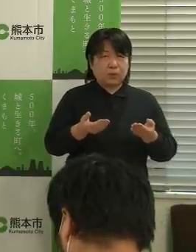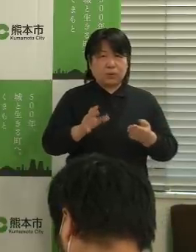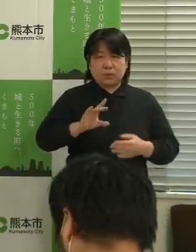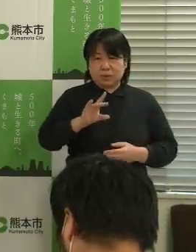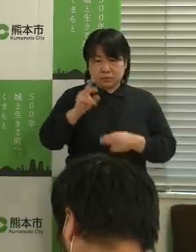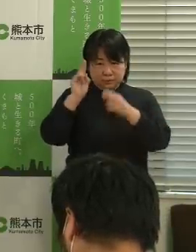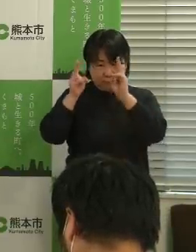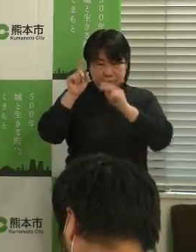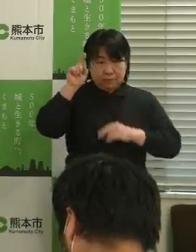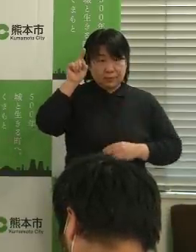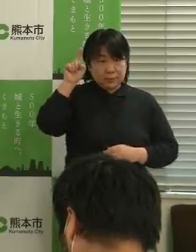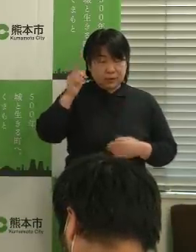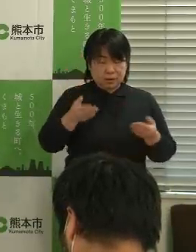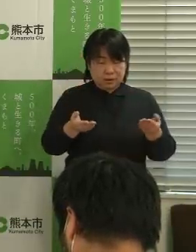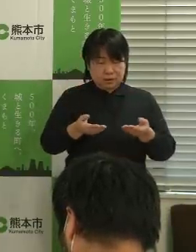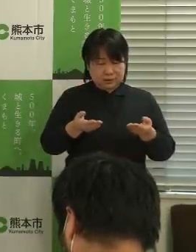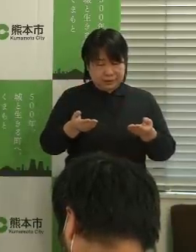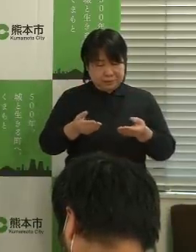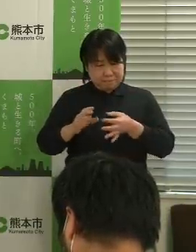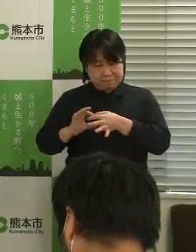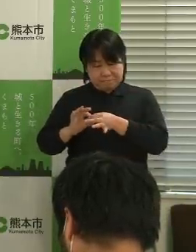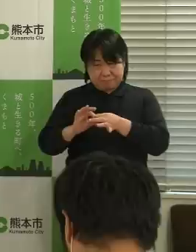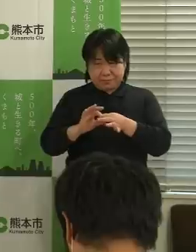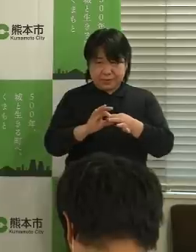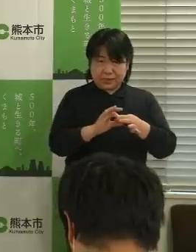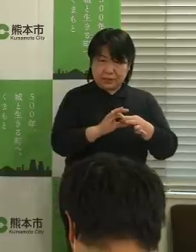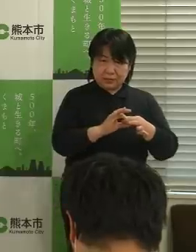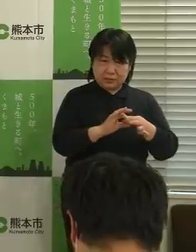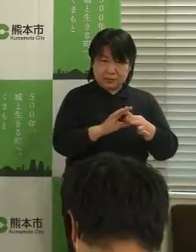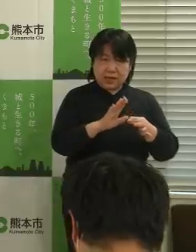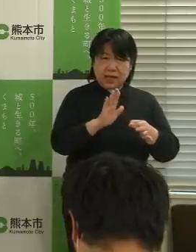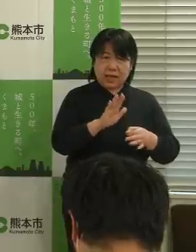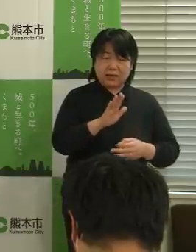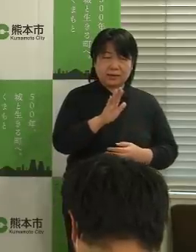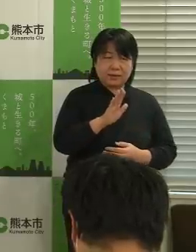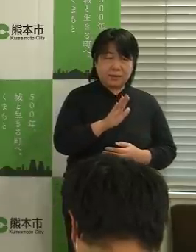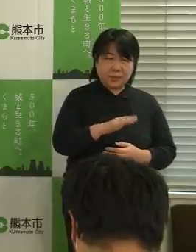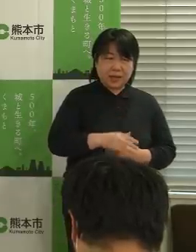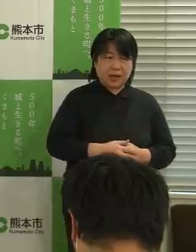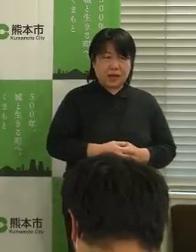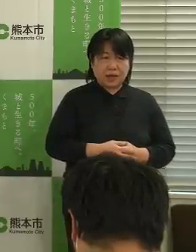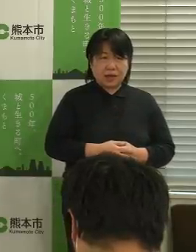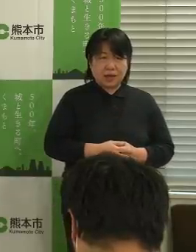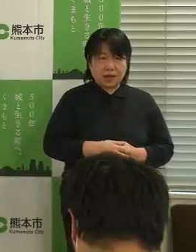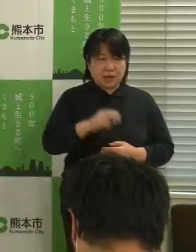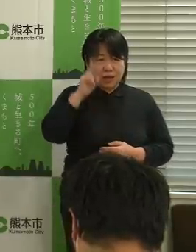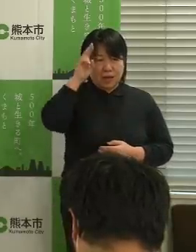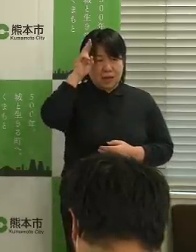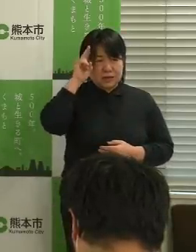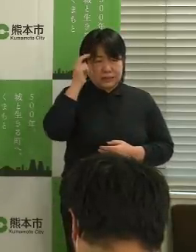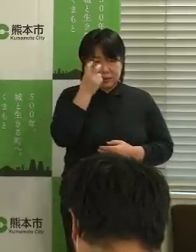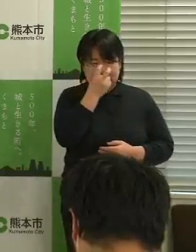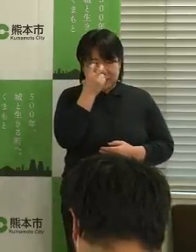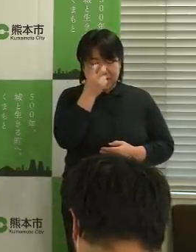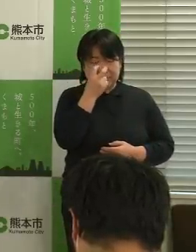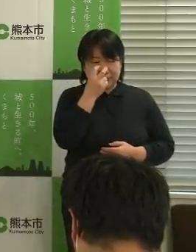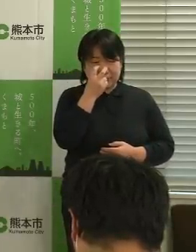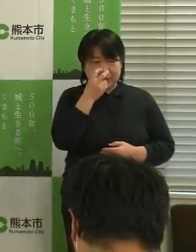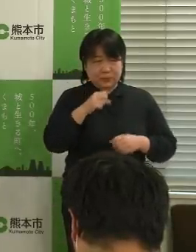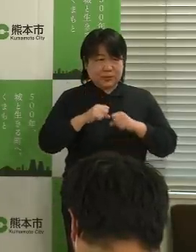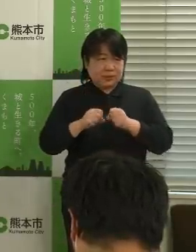事業を継続されるということであればですね、相当なこれはリスク管理をしていただかな